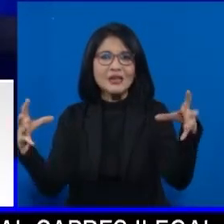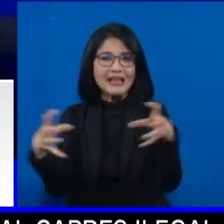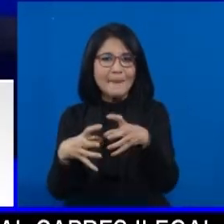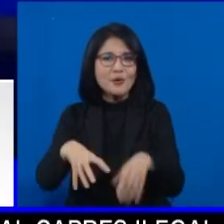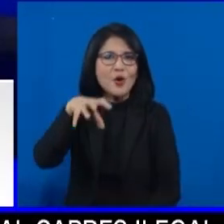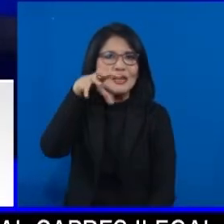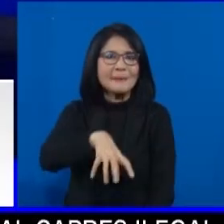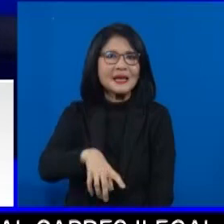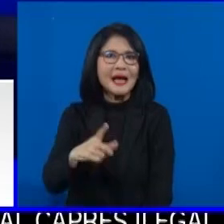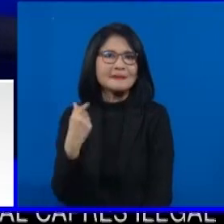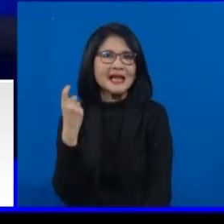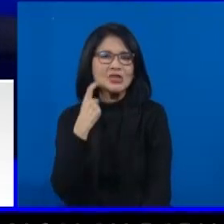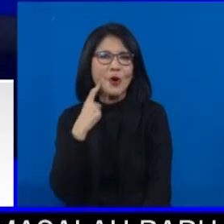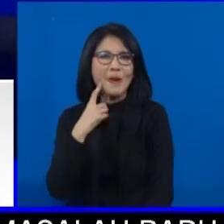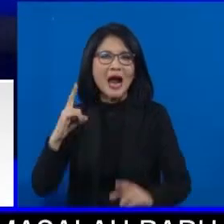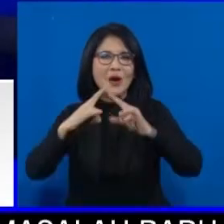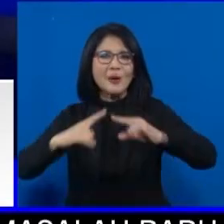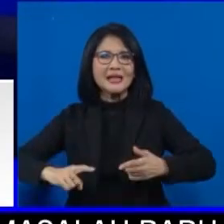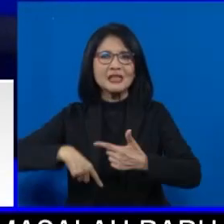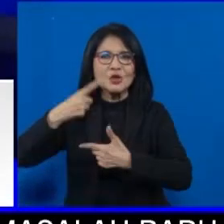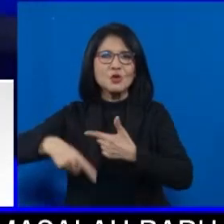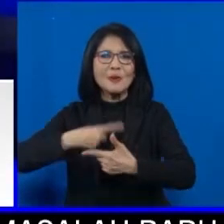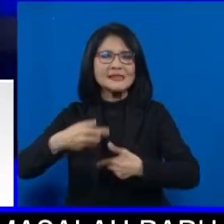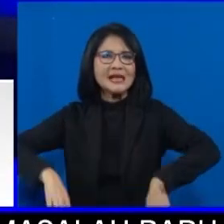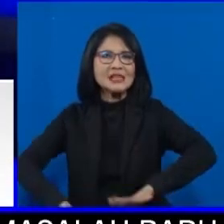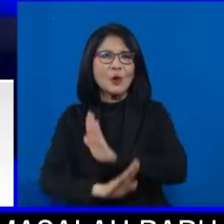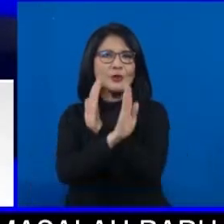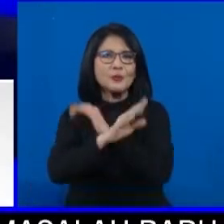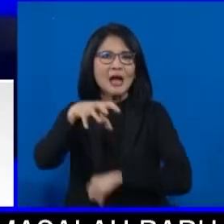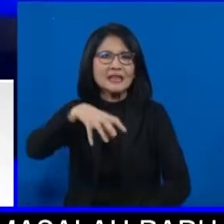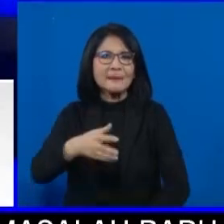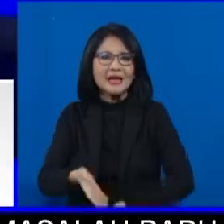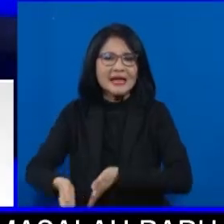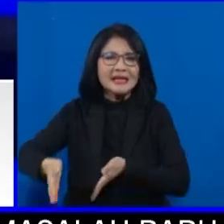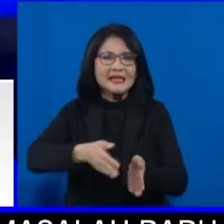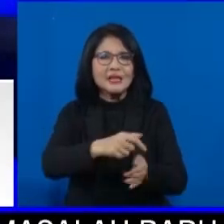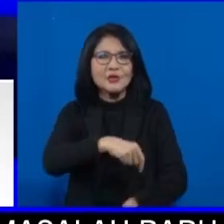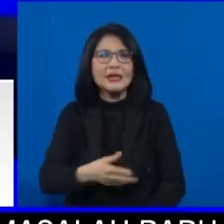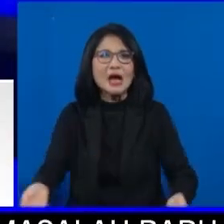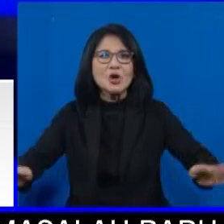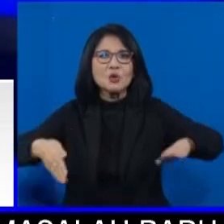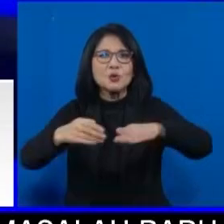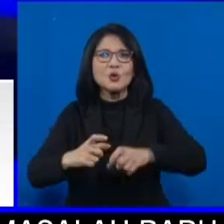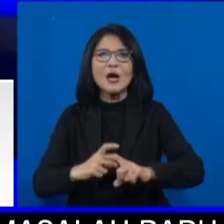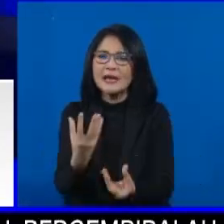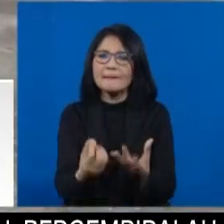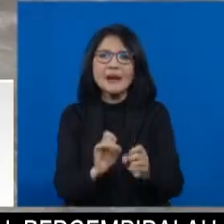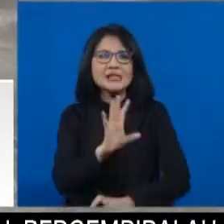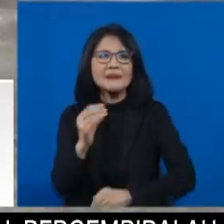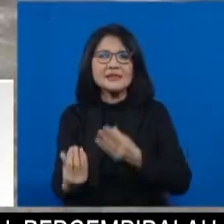lokasinya, Anda bisa mencoba wisata camping di Lumajang, Jawa Timur, lokasinya di tepi kolam kaki Gunung Semeru. Pasti seru ya di